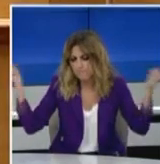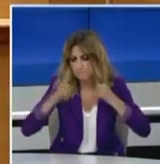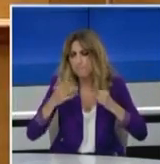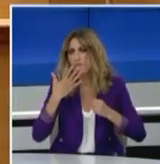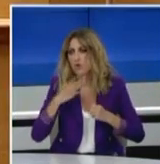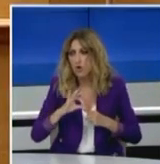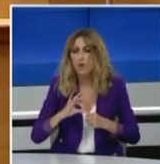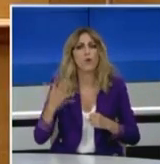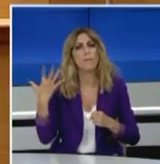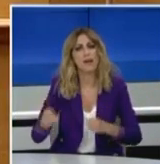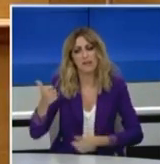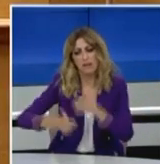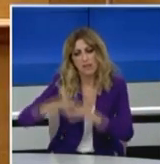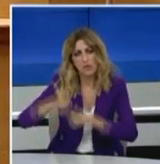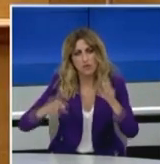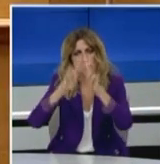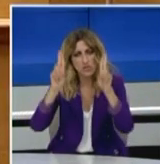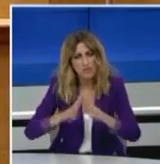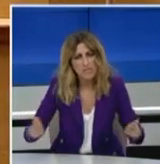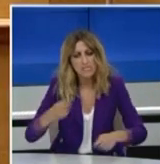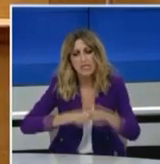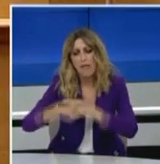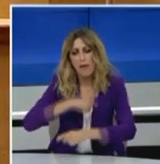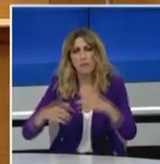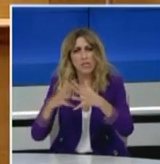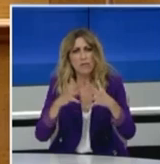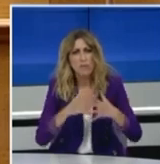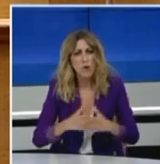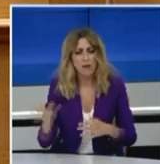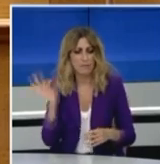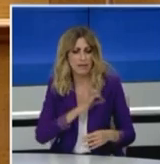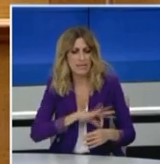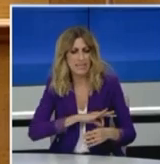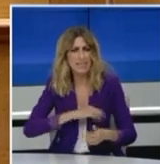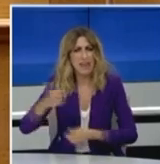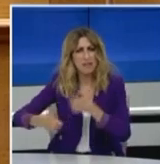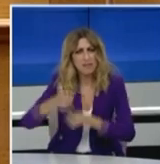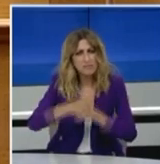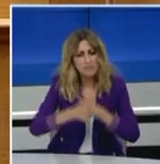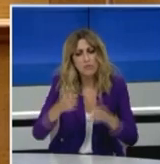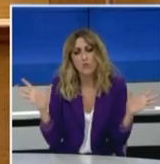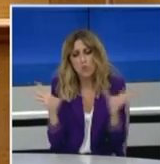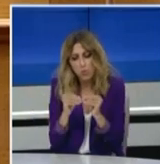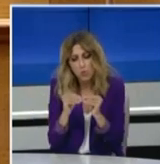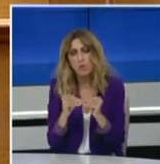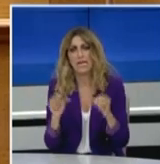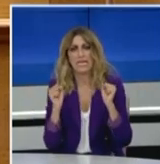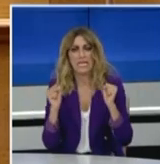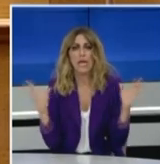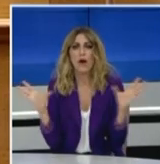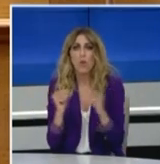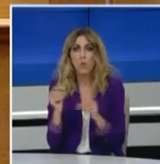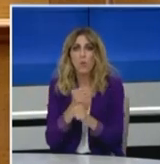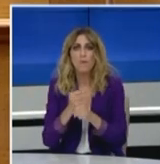των εμπορικών πολέμων, των επιχειρηματιών, των κερδοσκόπων του τομέα της υγείας και του φαρμάκου. Τα